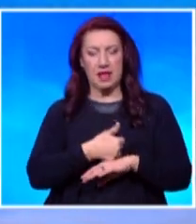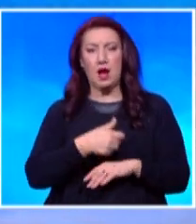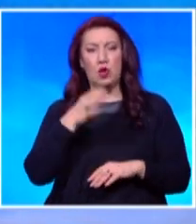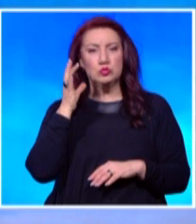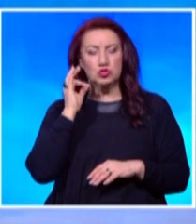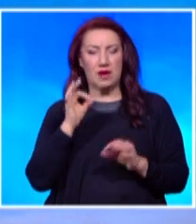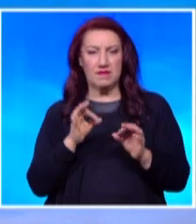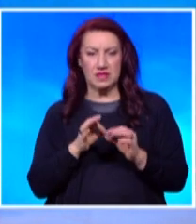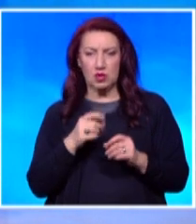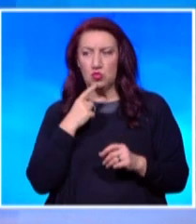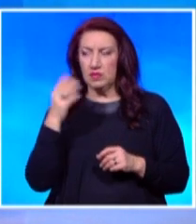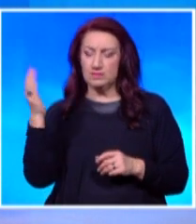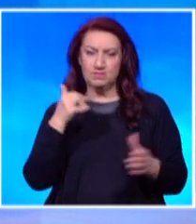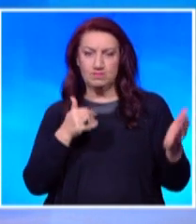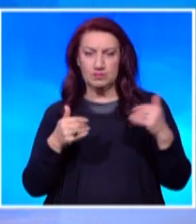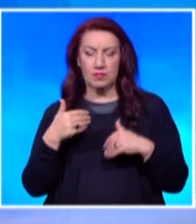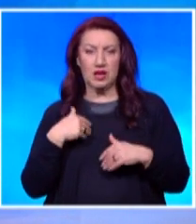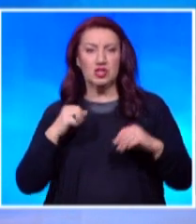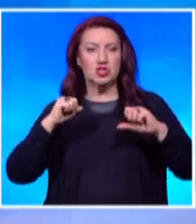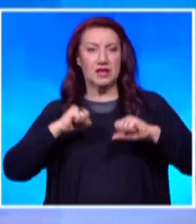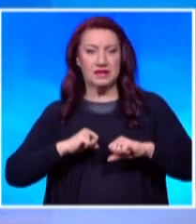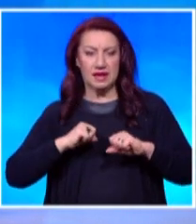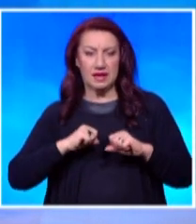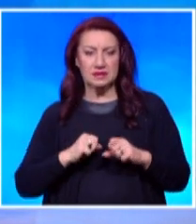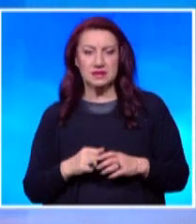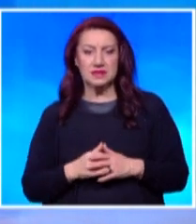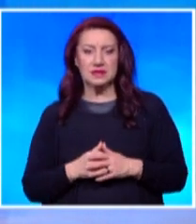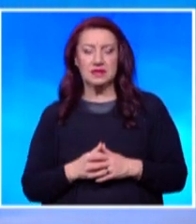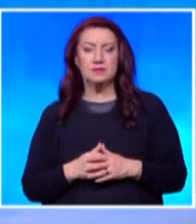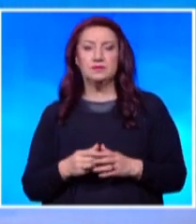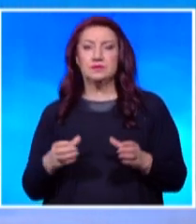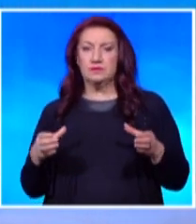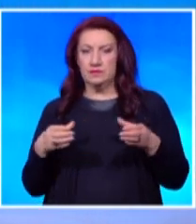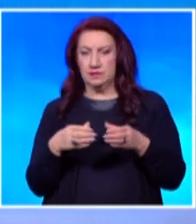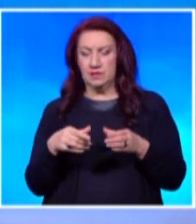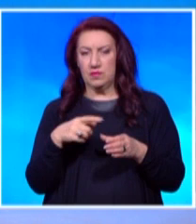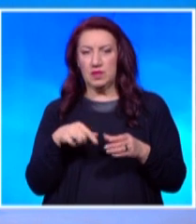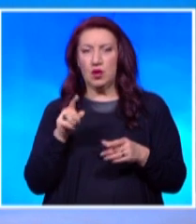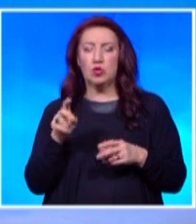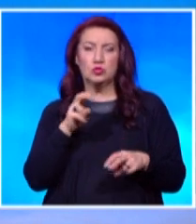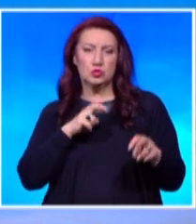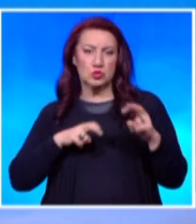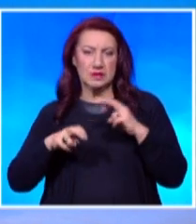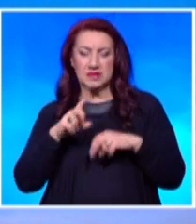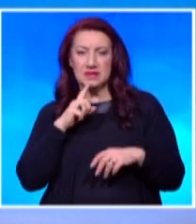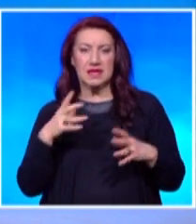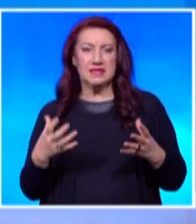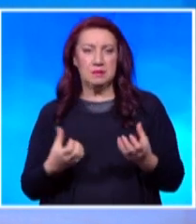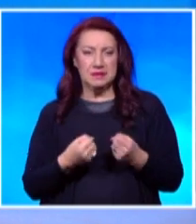Фандъкова мобилизира нашата дирекция с тим, който да включва търсене и спасяване,